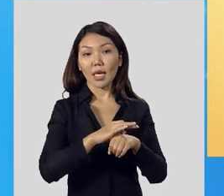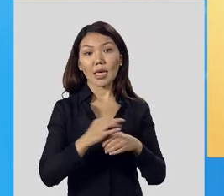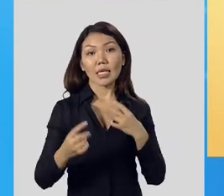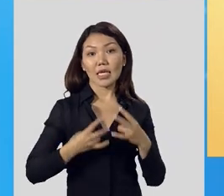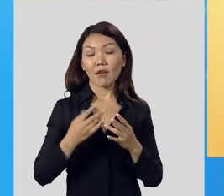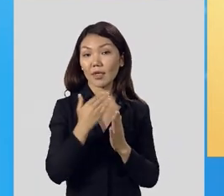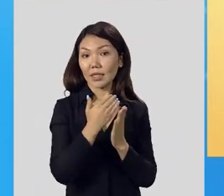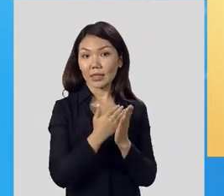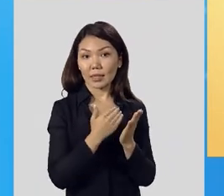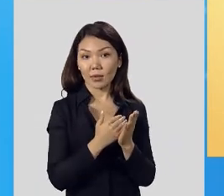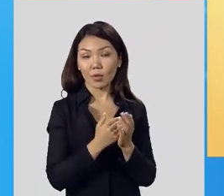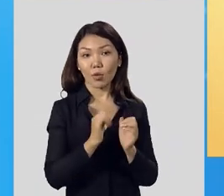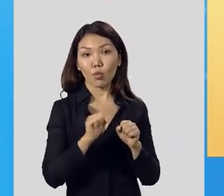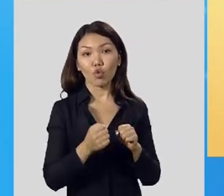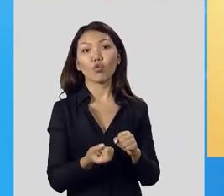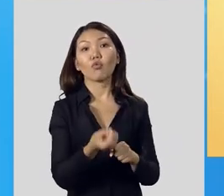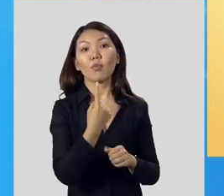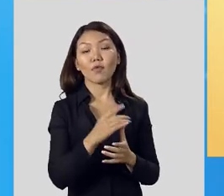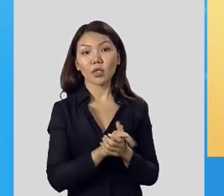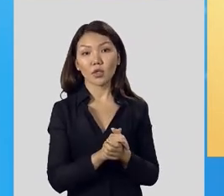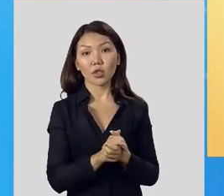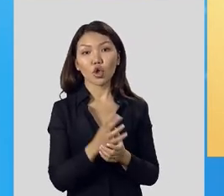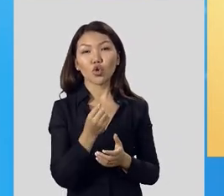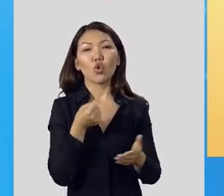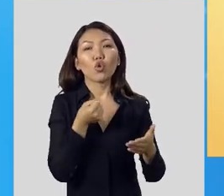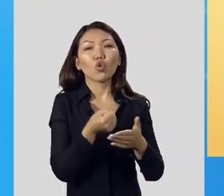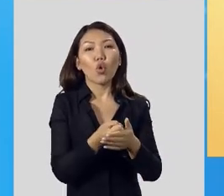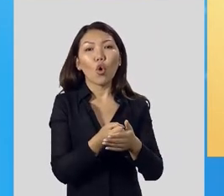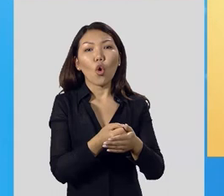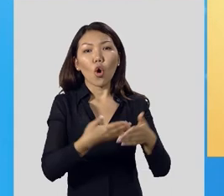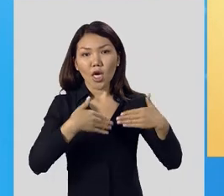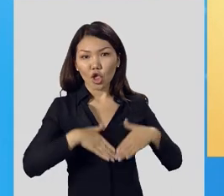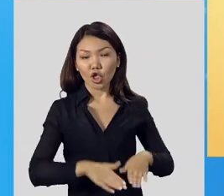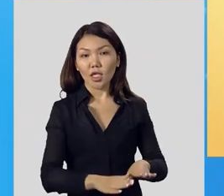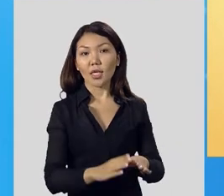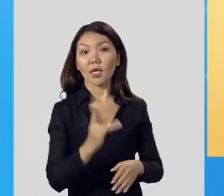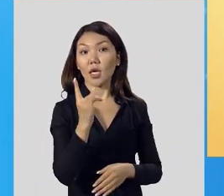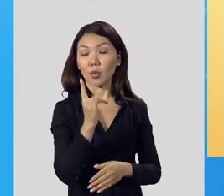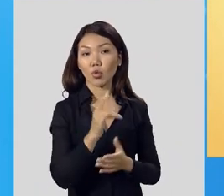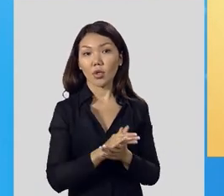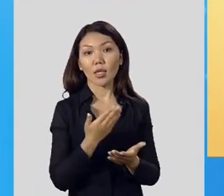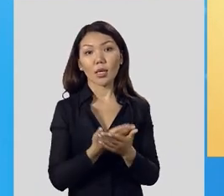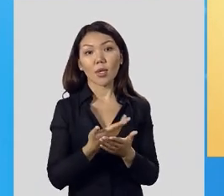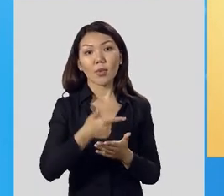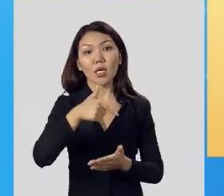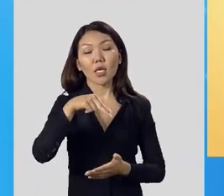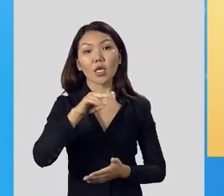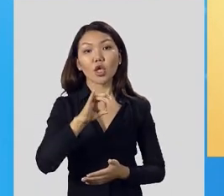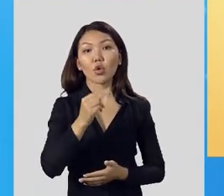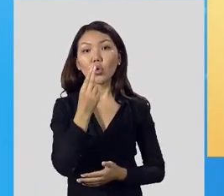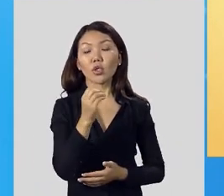системы могут возникать еще до рождения ребенка. Например, гидроцефалия